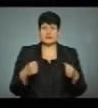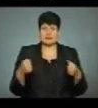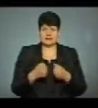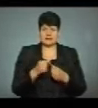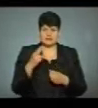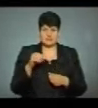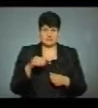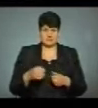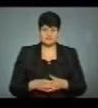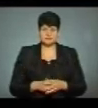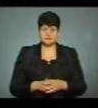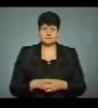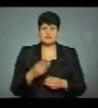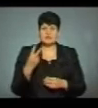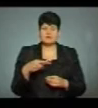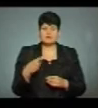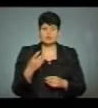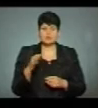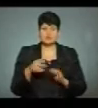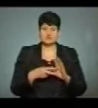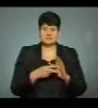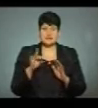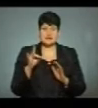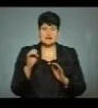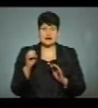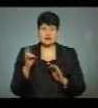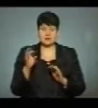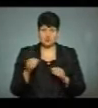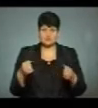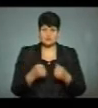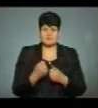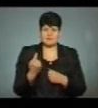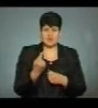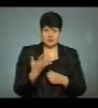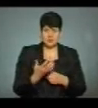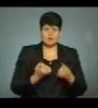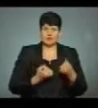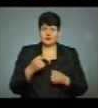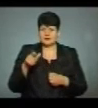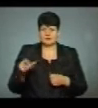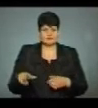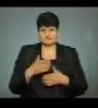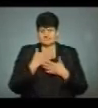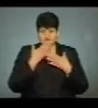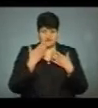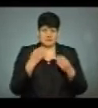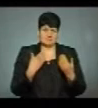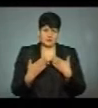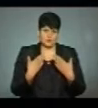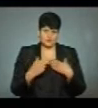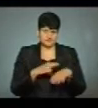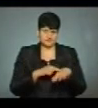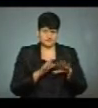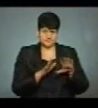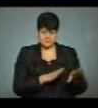травмованим. Це автомобіль ВАЗ-2107 і Рено Меган, які зіткнулися першими. Водії не травмовані. Зараз вони спілкуються з патрульними.